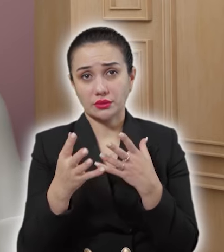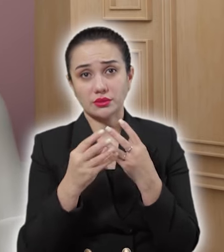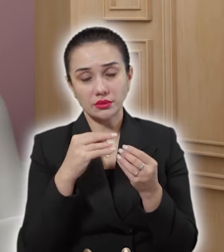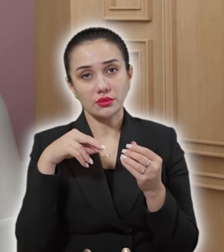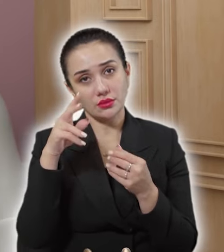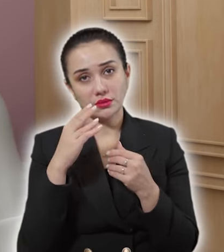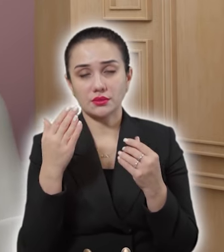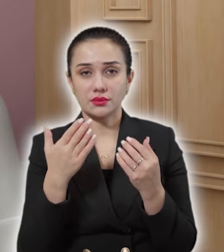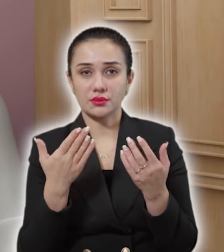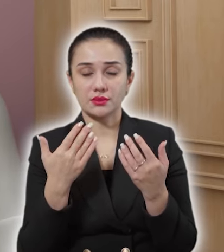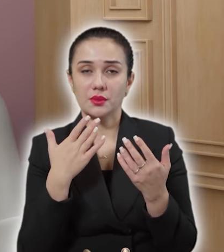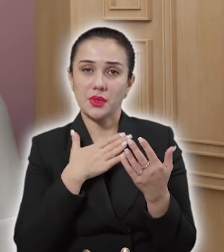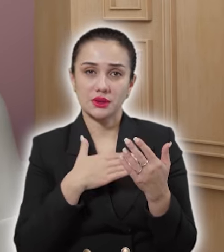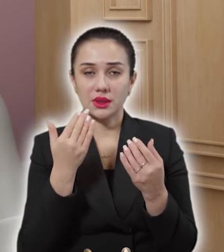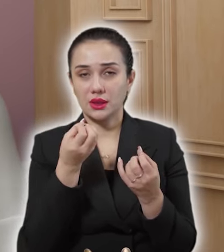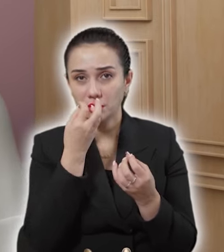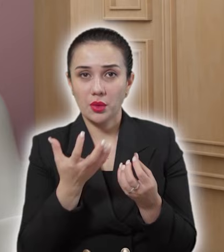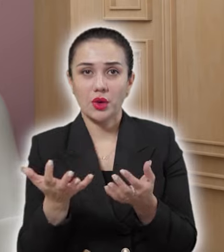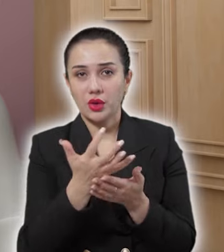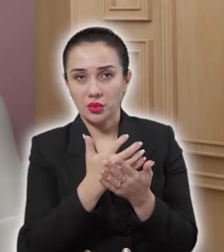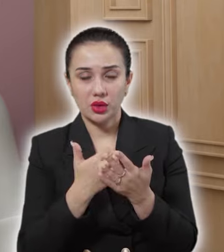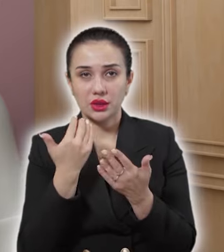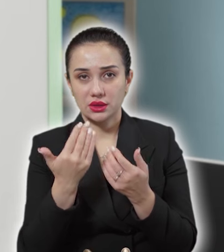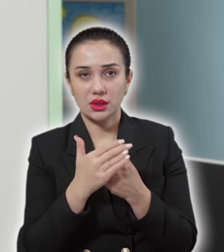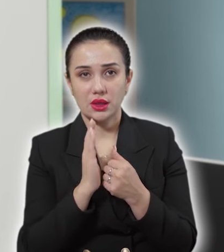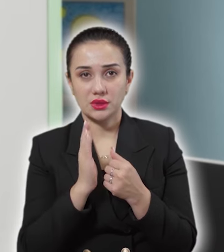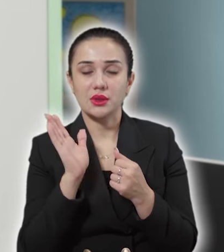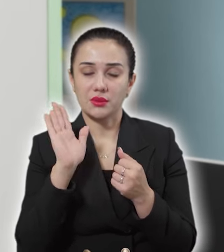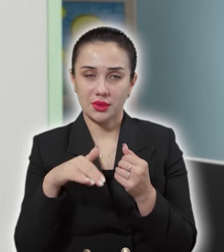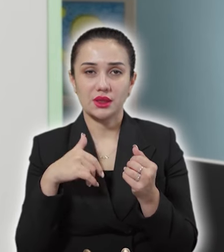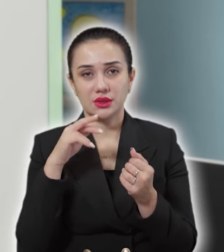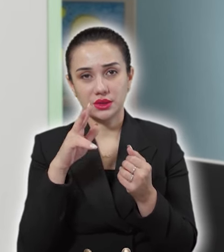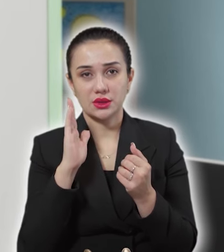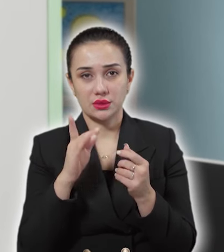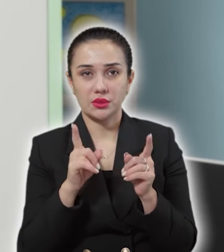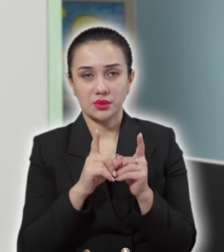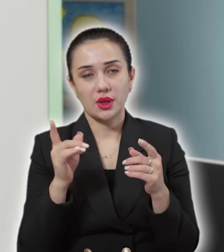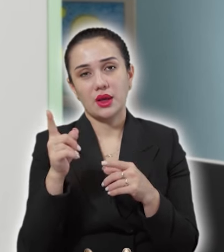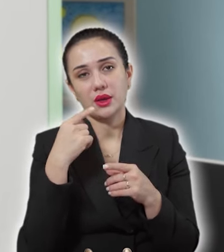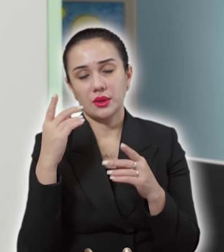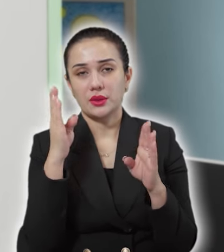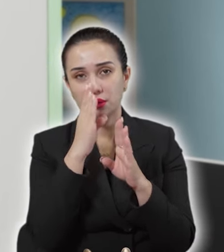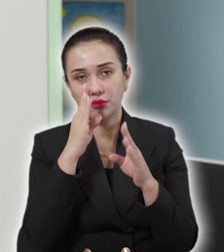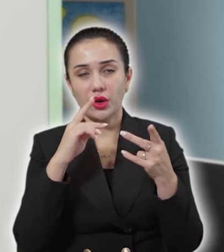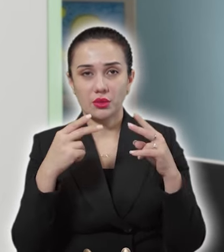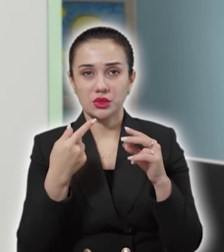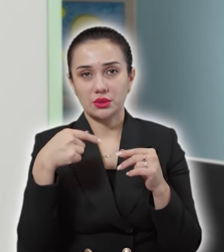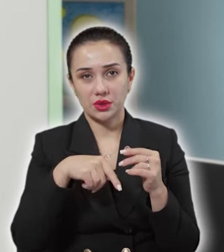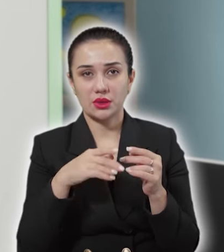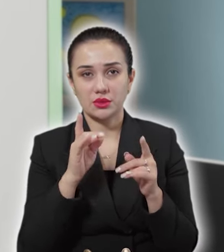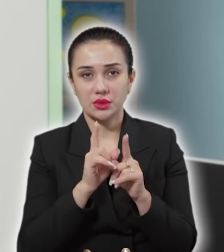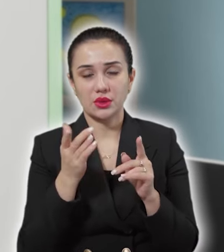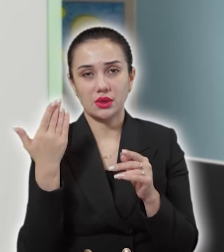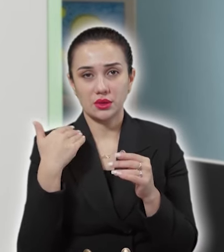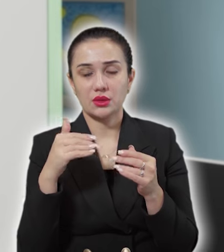og'ayni, sen ham biz bilan chiqasan. Mazza qilib momoqaymoqlar teramiz. Ha, mayli. Chiqqanim bo'lsin. Bahonada aylanib havo